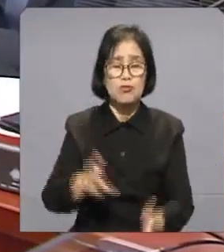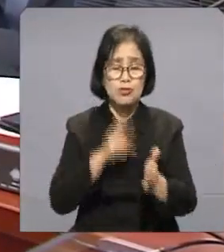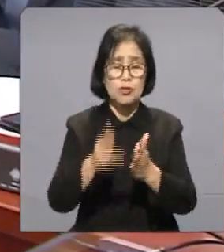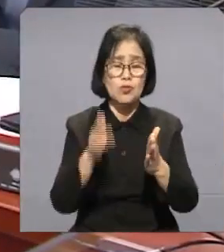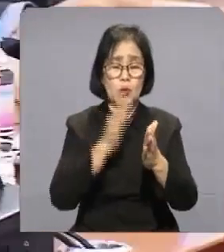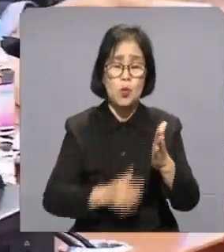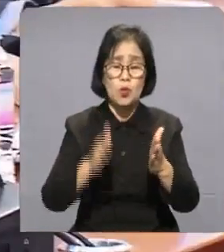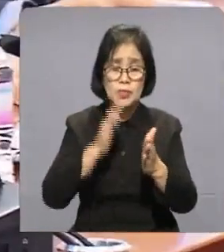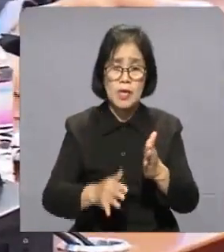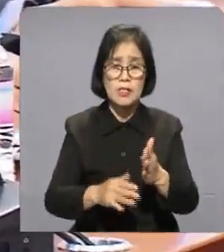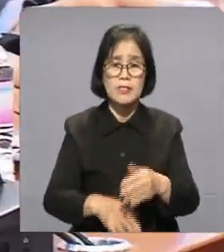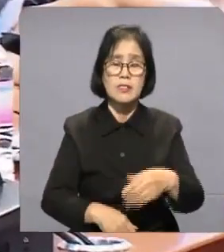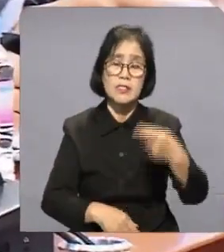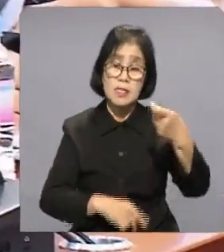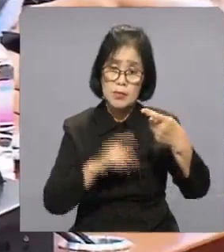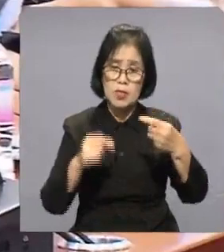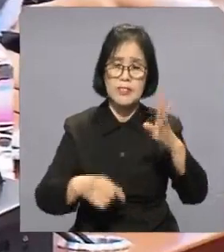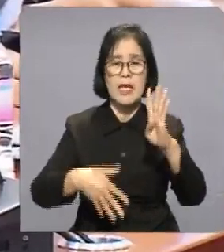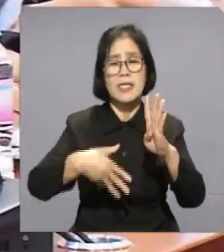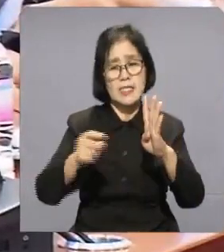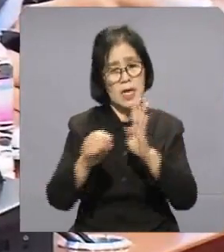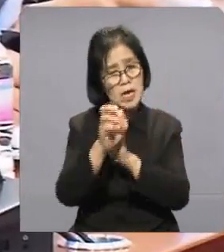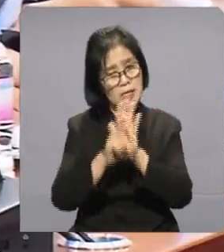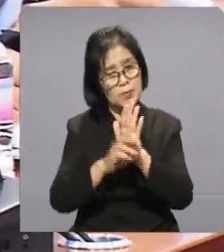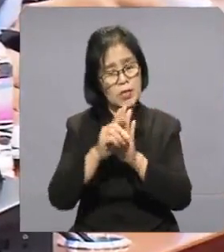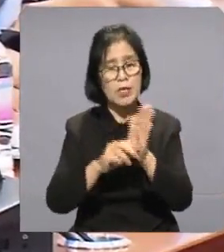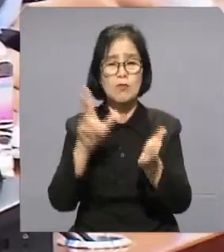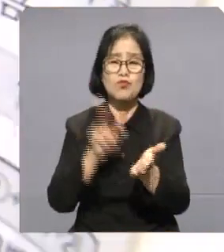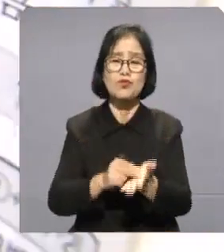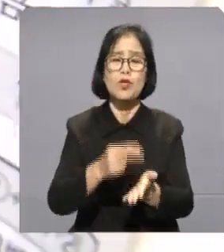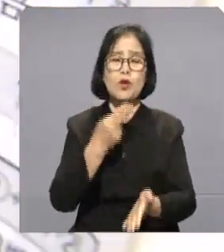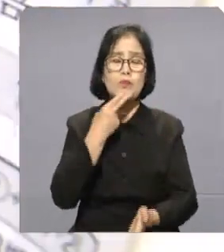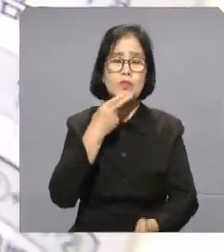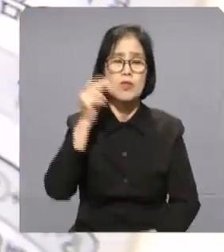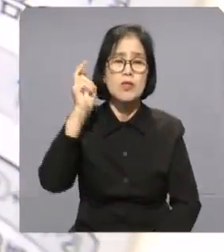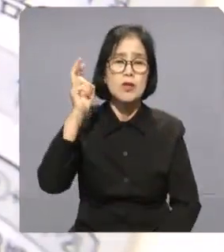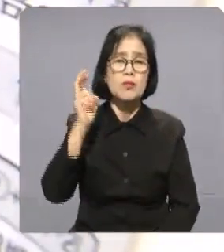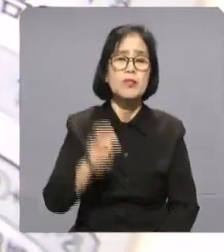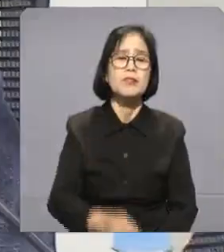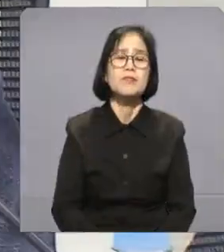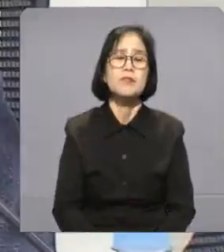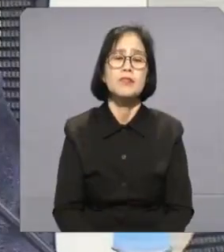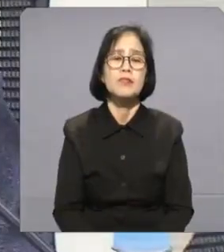한국철도공사는 다만 이번 달 4차 입찰에는 지장이 없을 거라고 내다봤습니다.